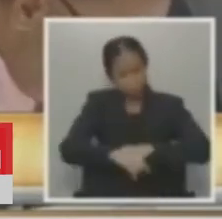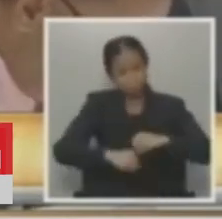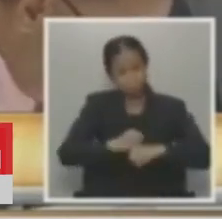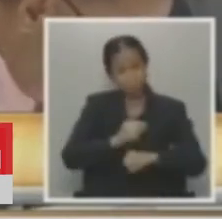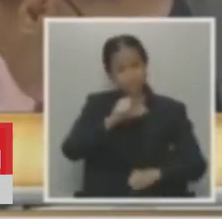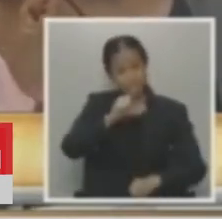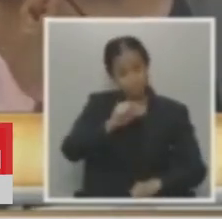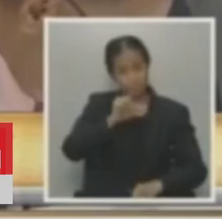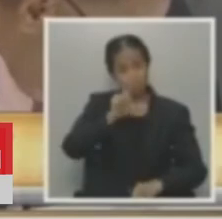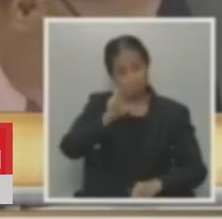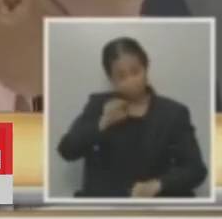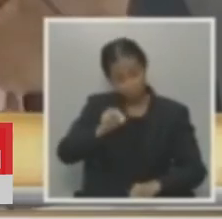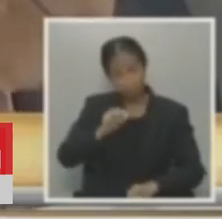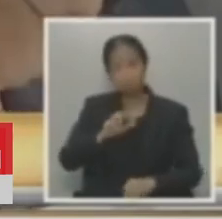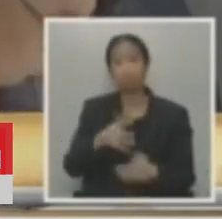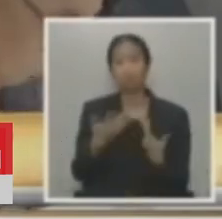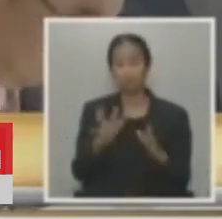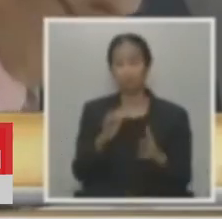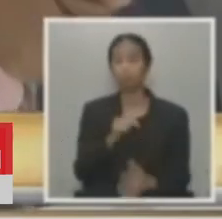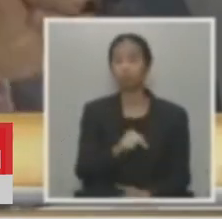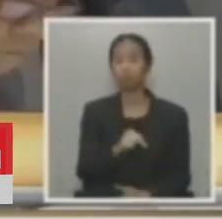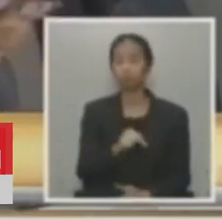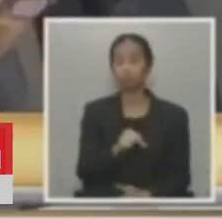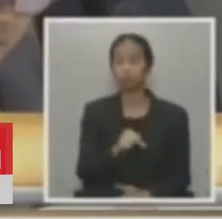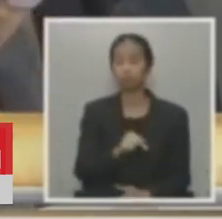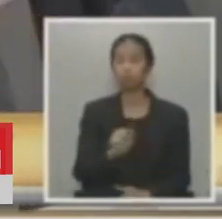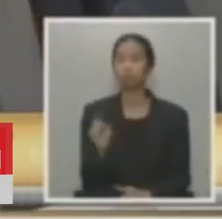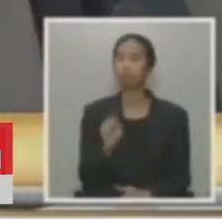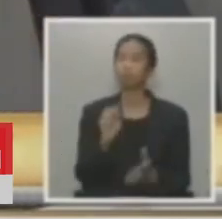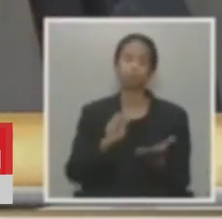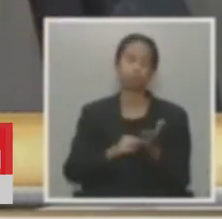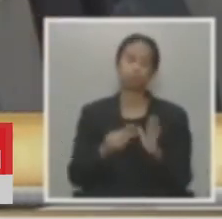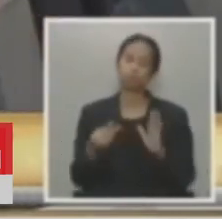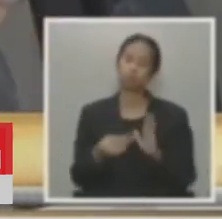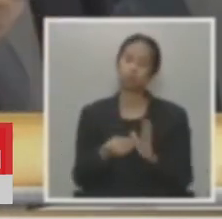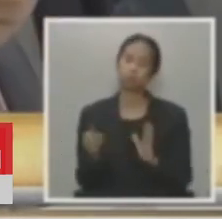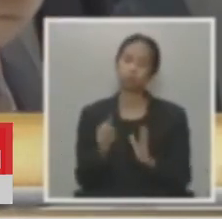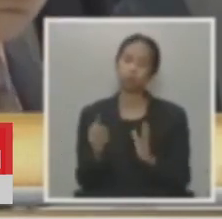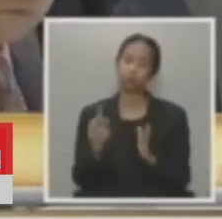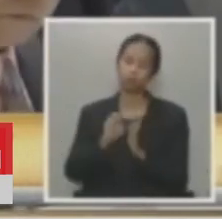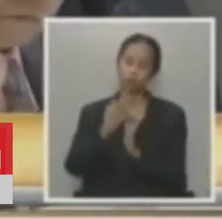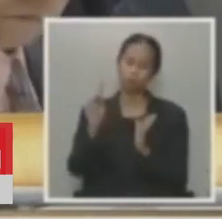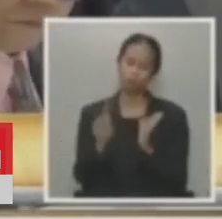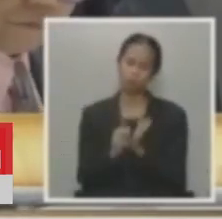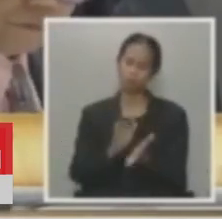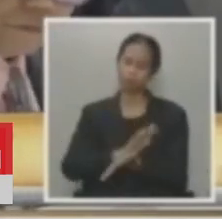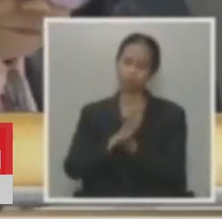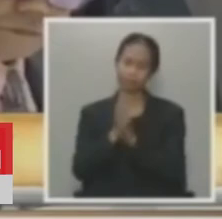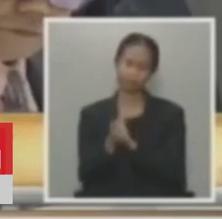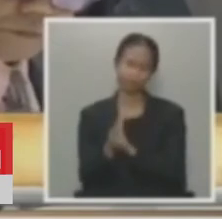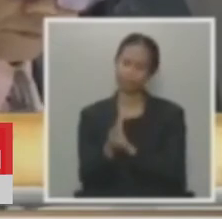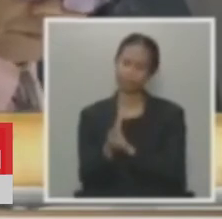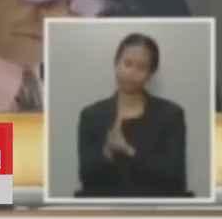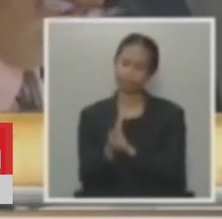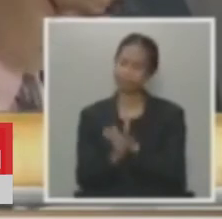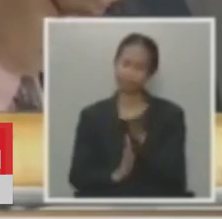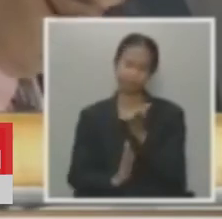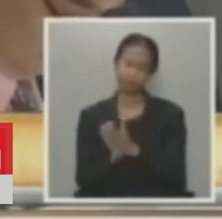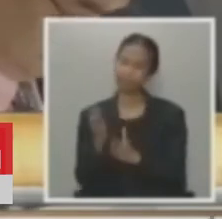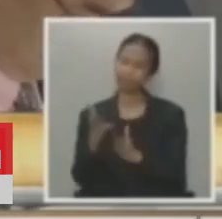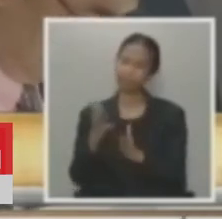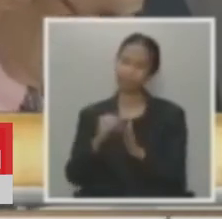ปีอันนี้แสดงให้เห็นว่าการปฏิรูปกฎหมายของท่านไร้ผลเลยผมถึงอ้างว่าต